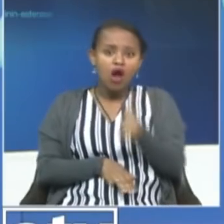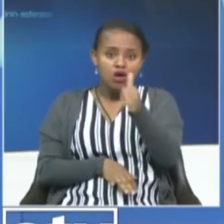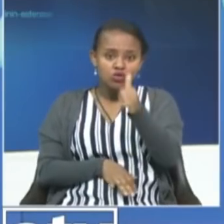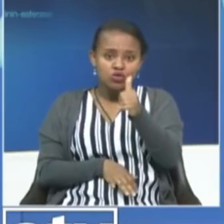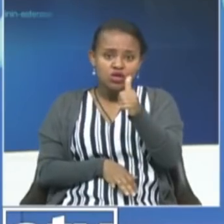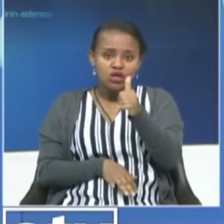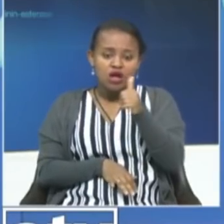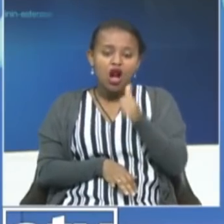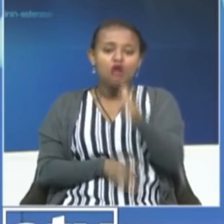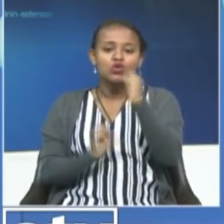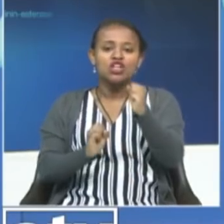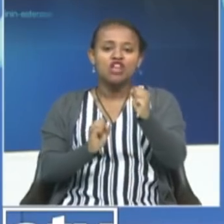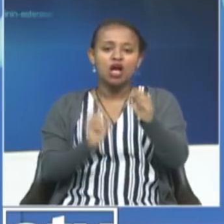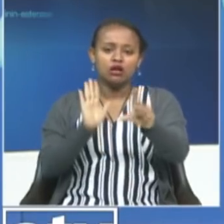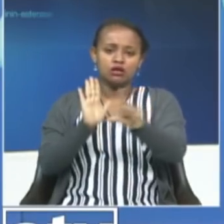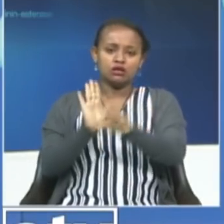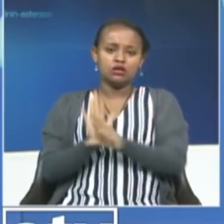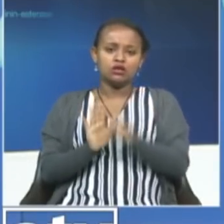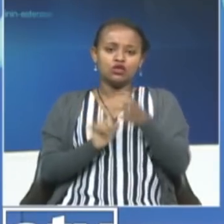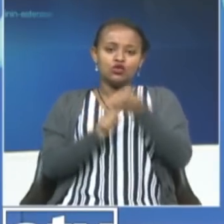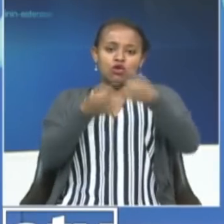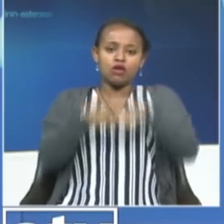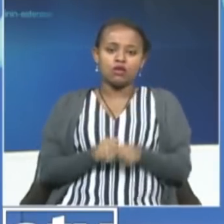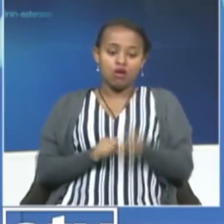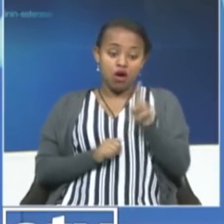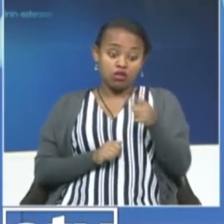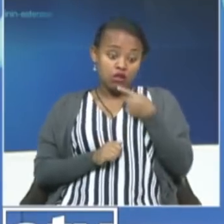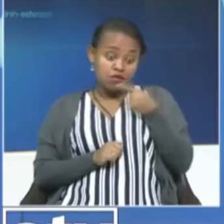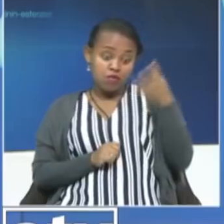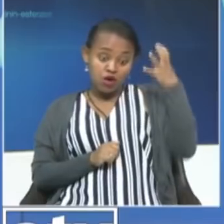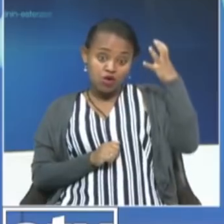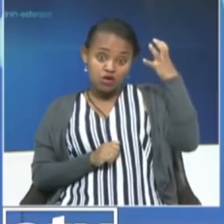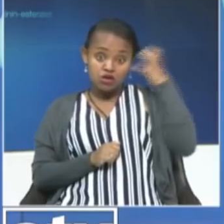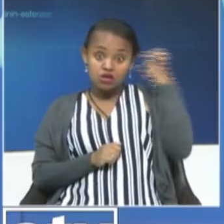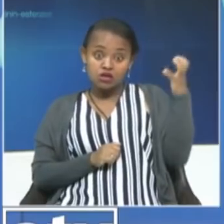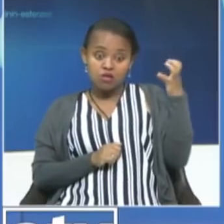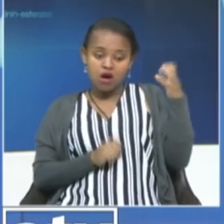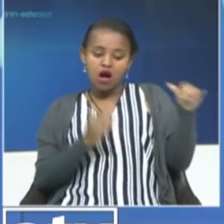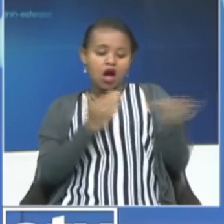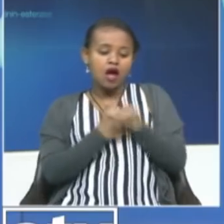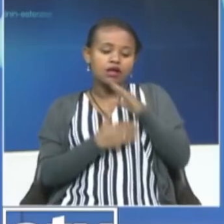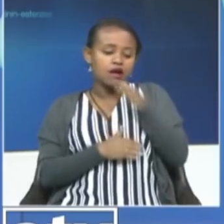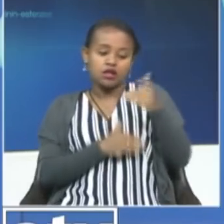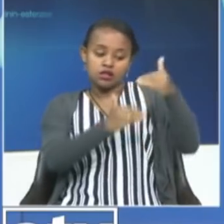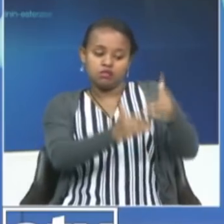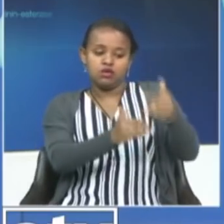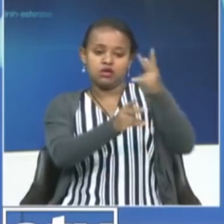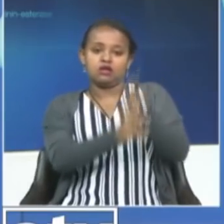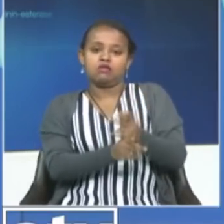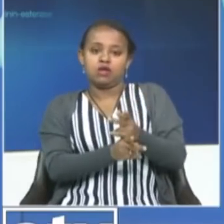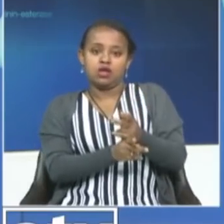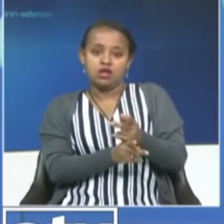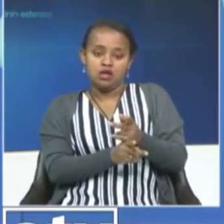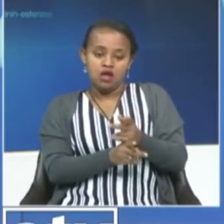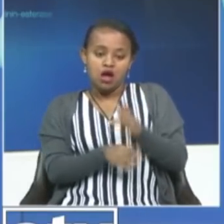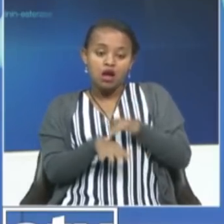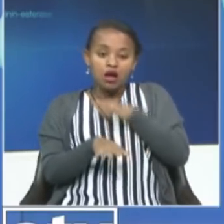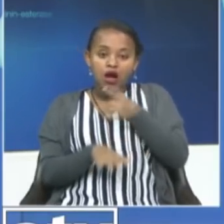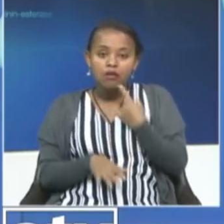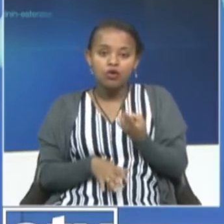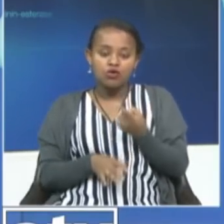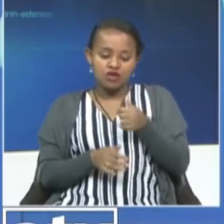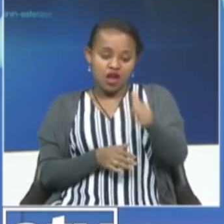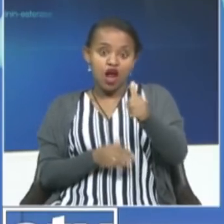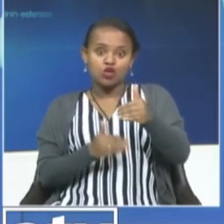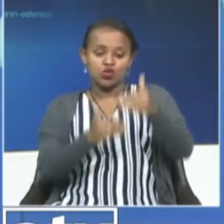የመጣው። አንተ ድንበርህን ከጠበቅ የሚባለውን ነገር ከሰማ አደጋ አላደርስብህም ነው፣ ካልደረሰ አይደርስም። ስለዚህ